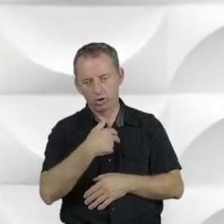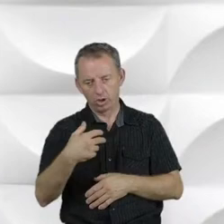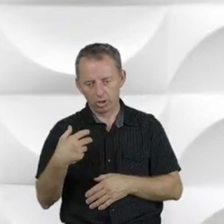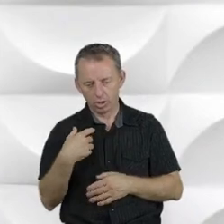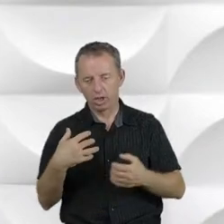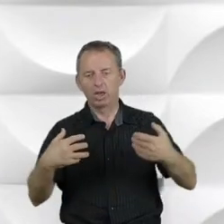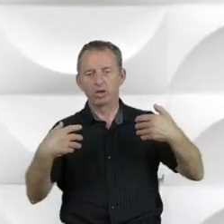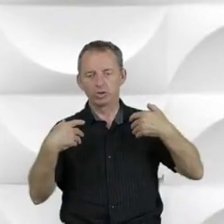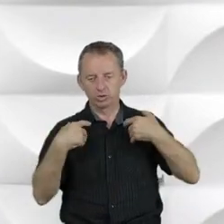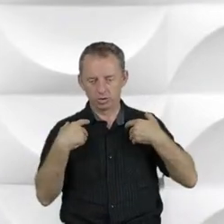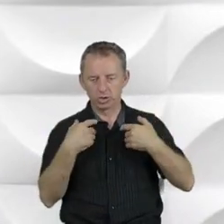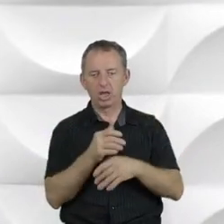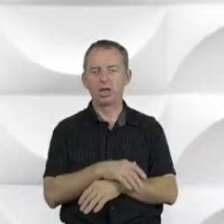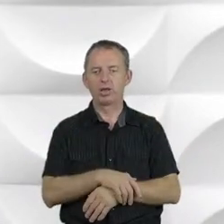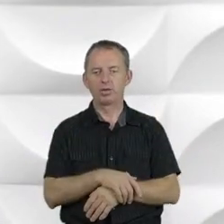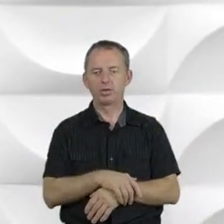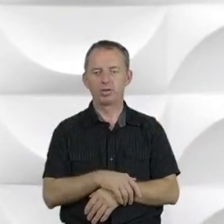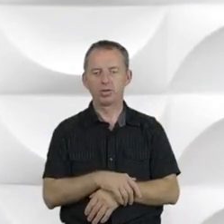żyje.